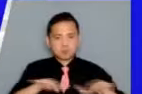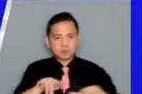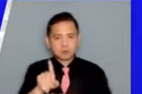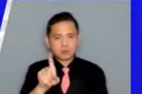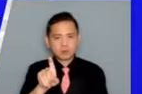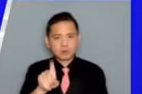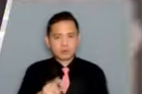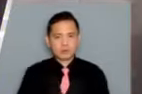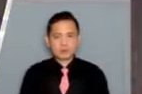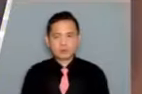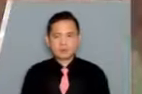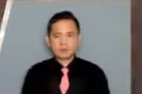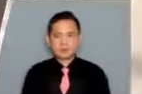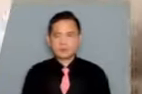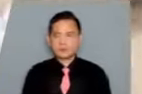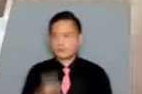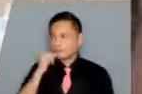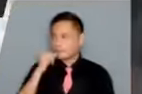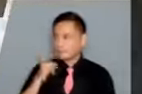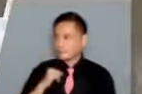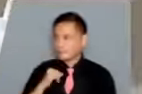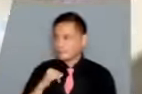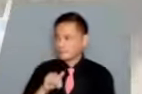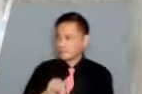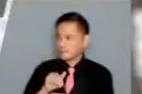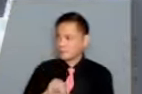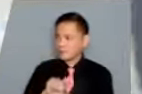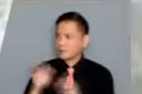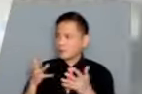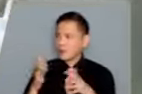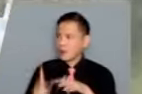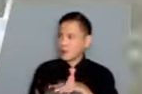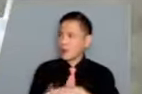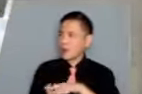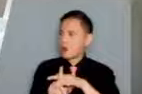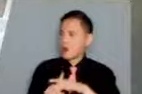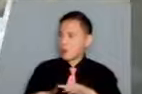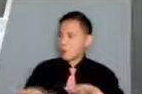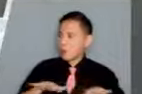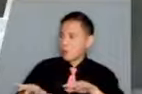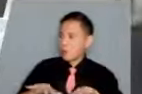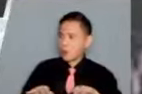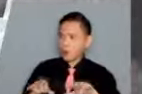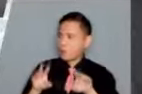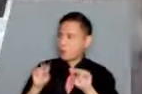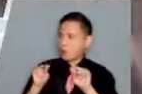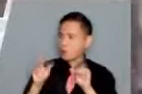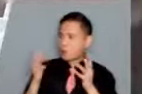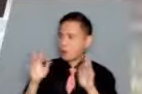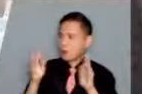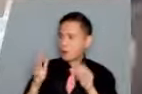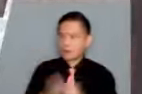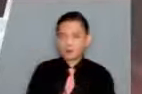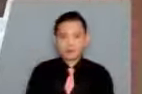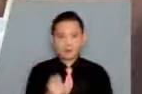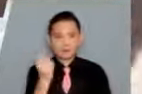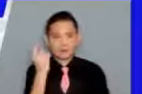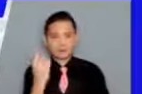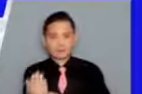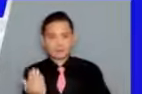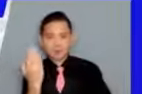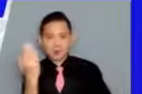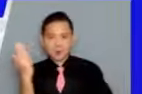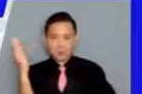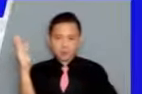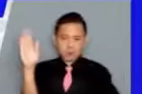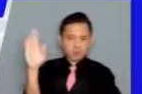Kagabi po, wala naman po kami nararamdaman aftershocks. Pero after po noong morning at tanghali po hanggang hapon, siguro po mga siyam na aftershocks po